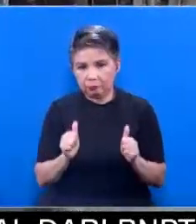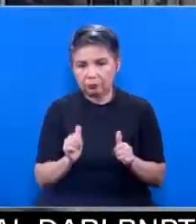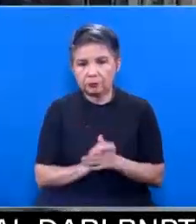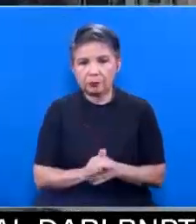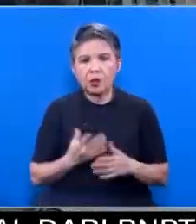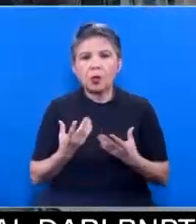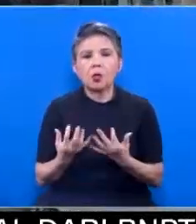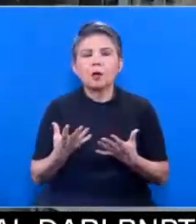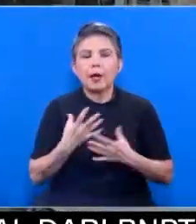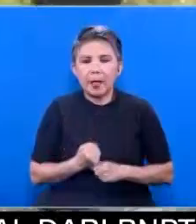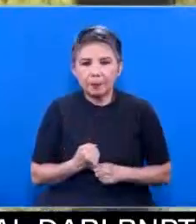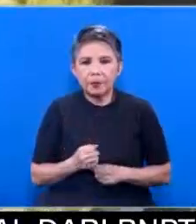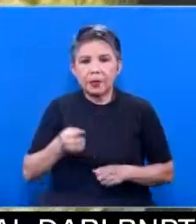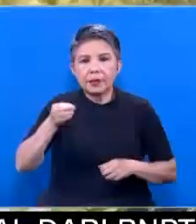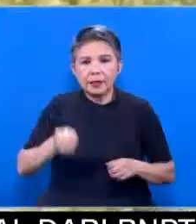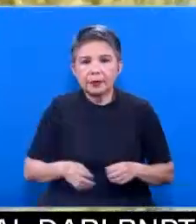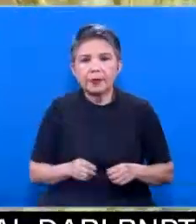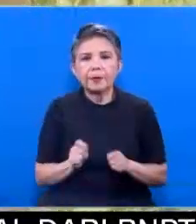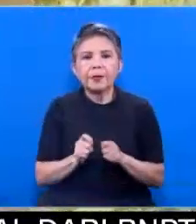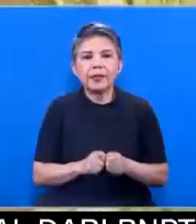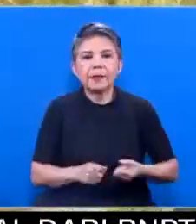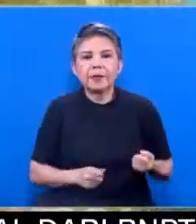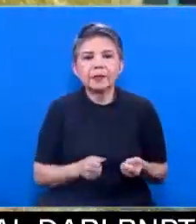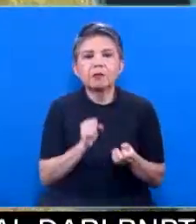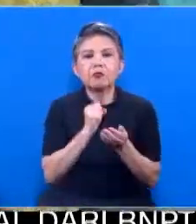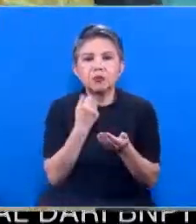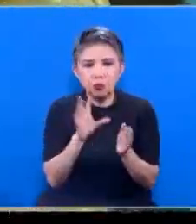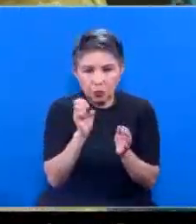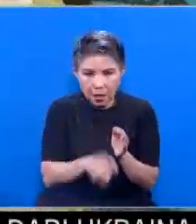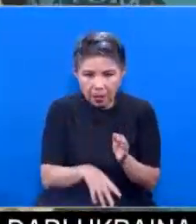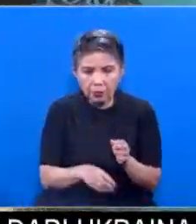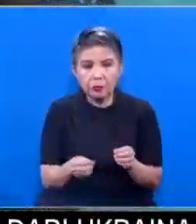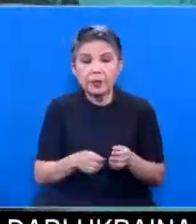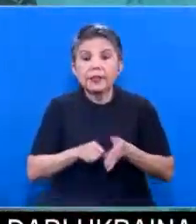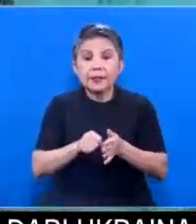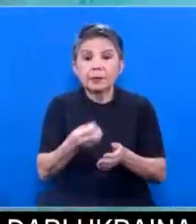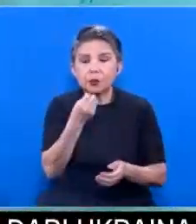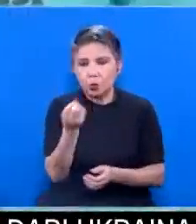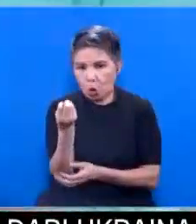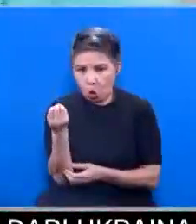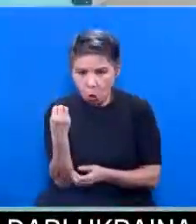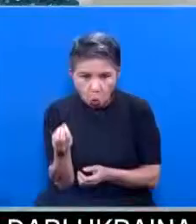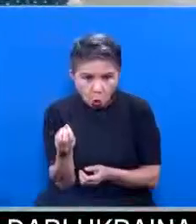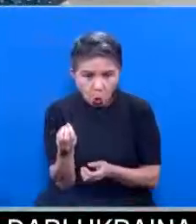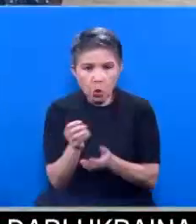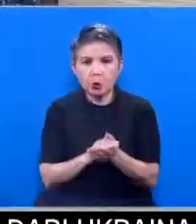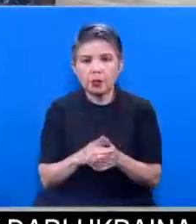Warga berharap pihak desa mengadakan pasar murah yang juga menyediakan bahan pangan lain seperti telur karena harga